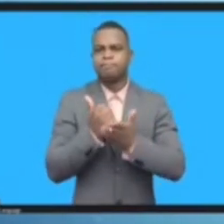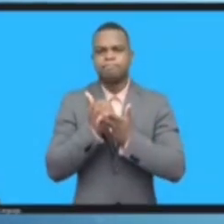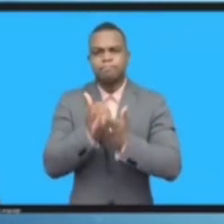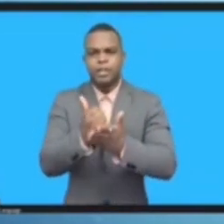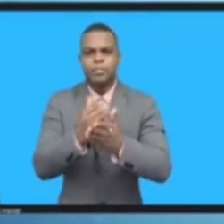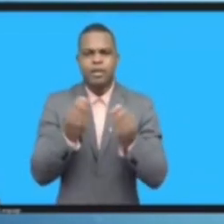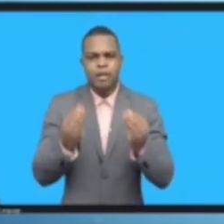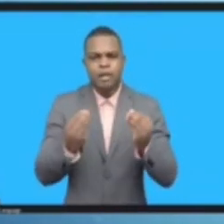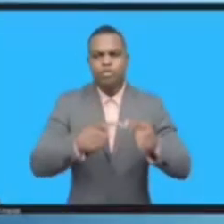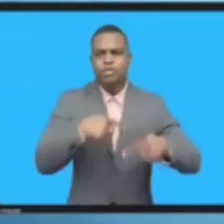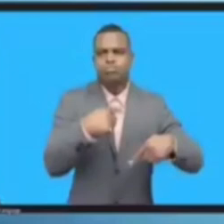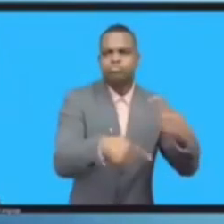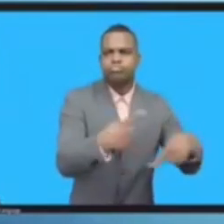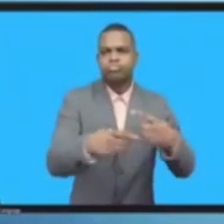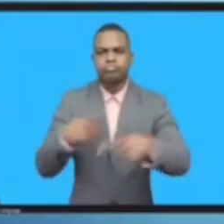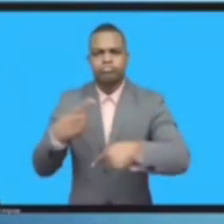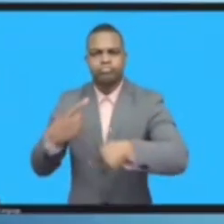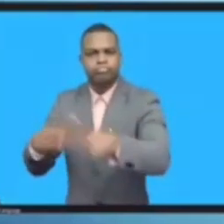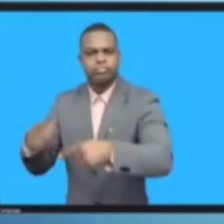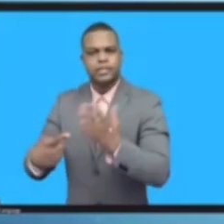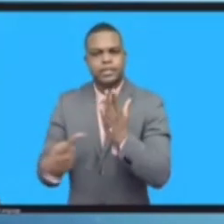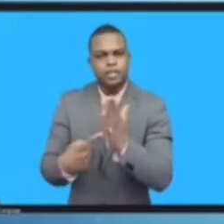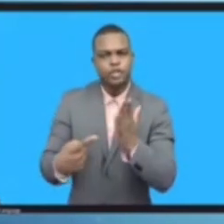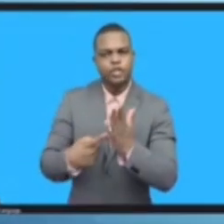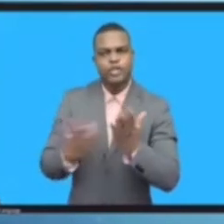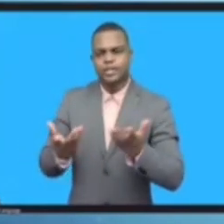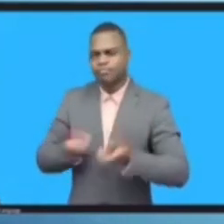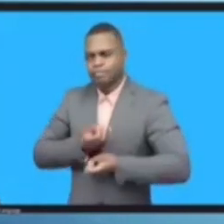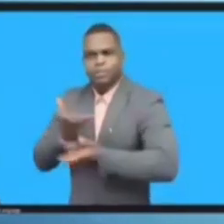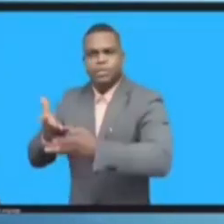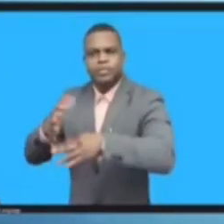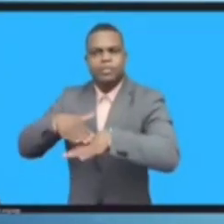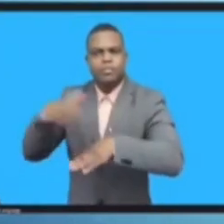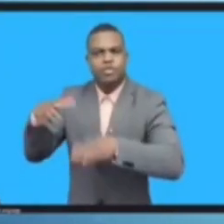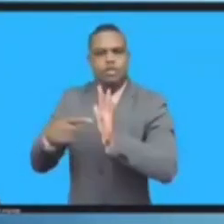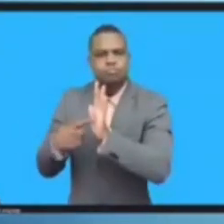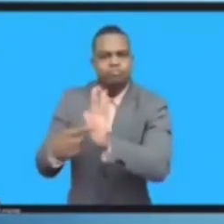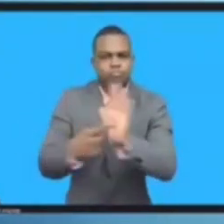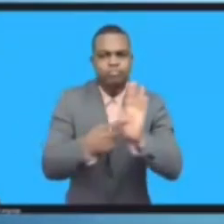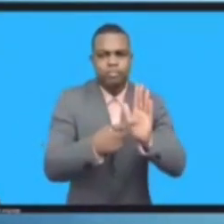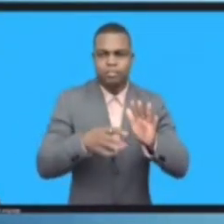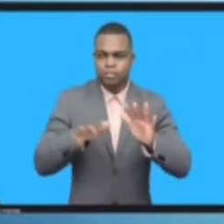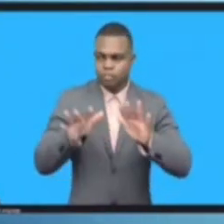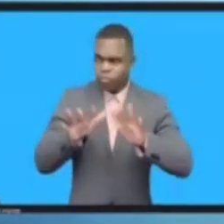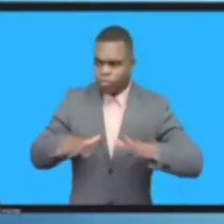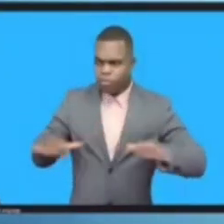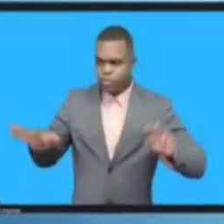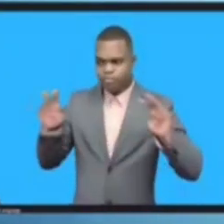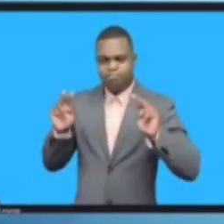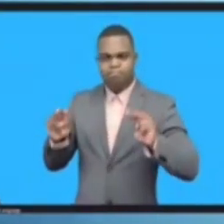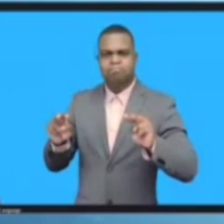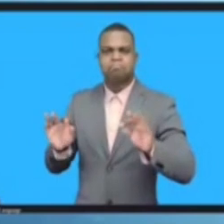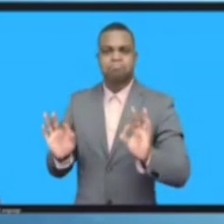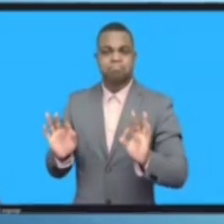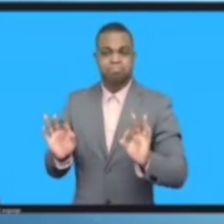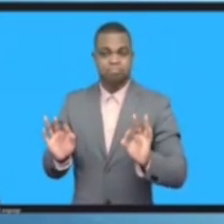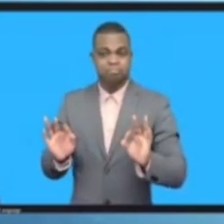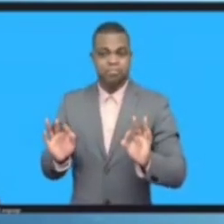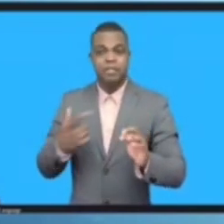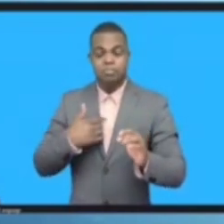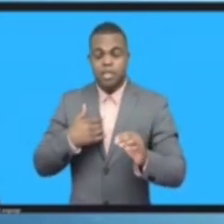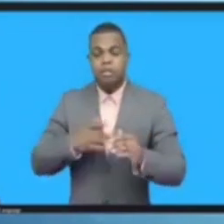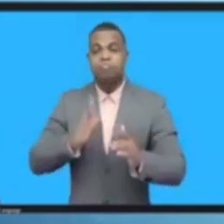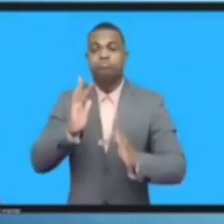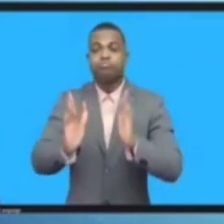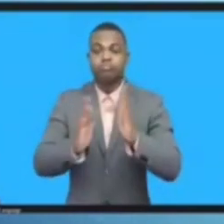Internet, vous allez forcément utiliser donc, ou avoir accès à une information issue des services